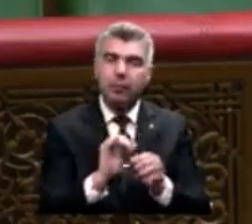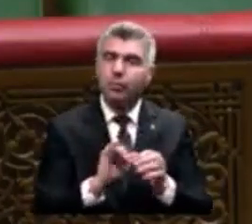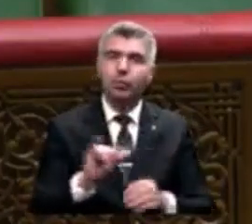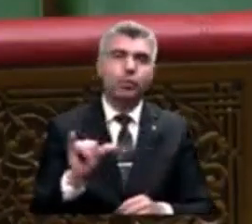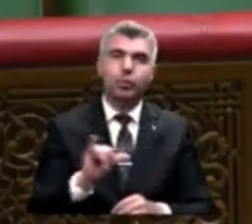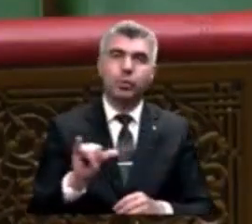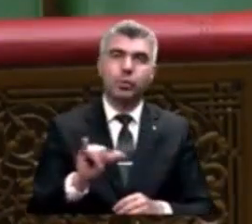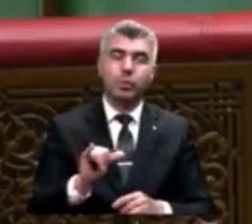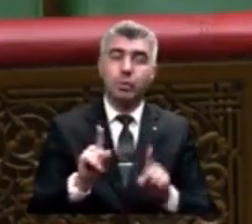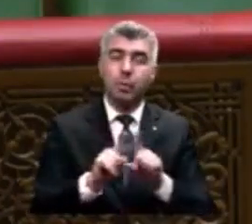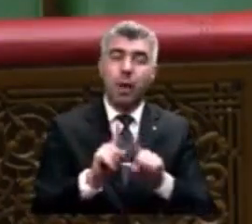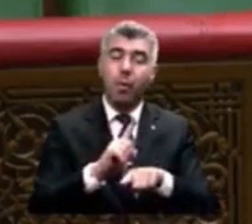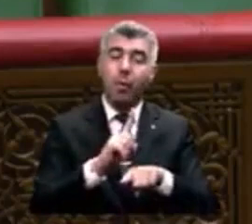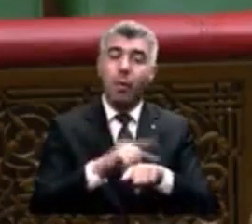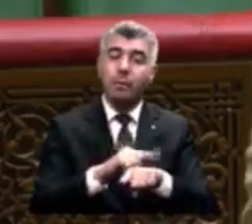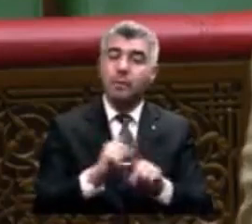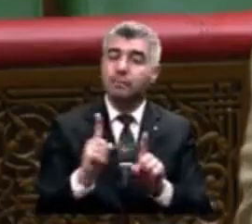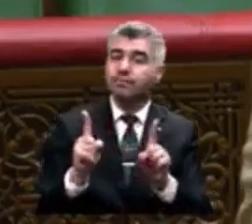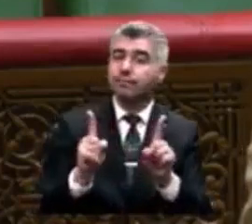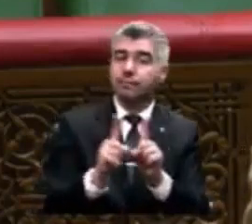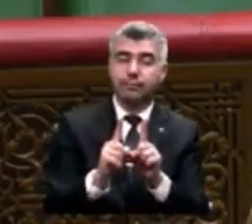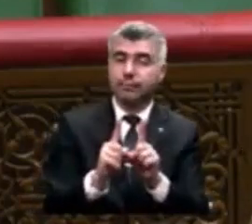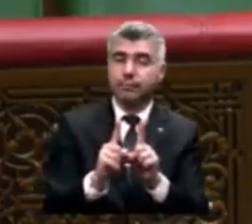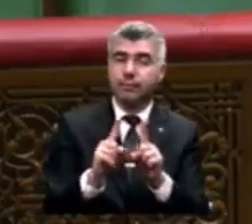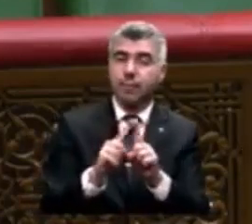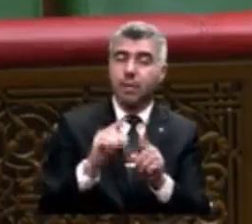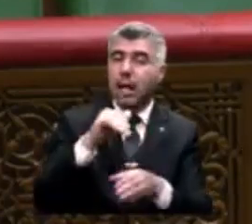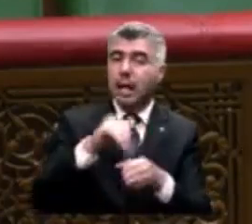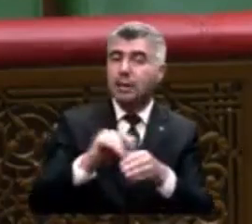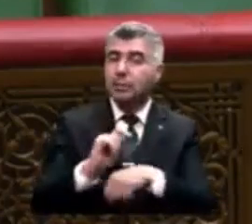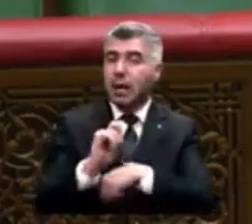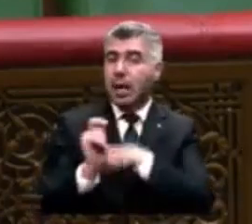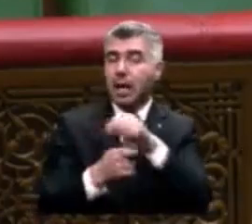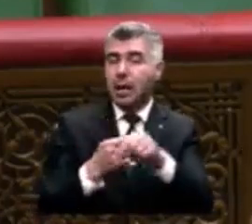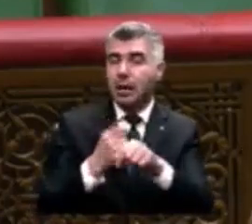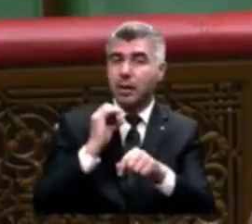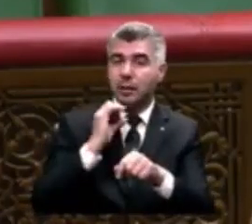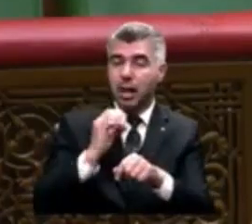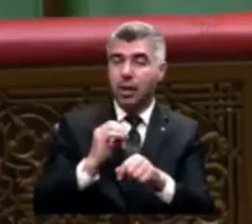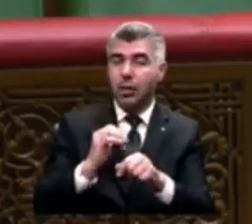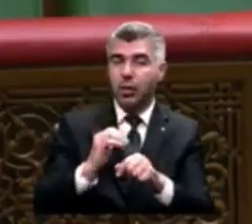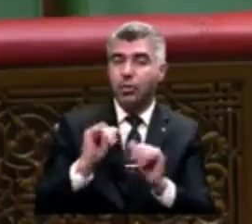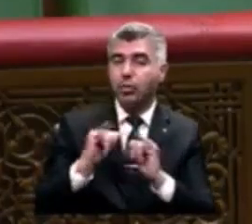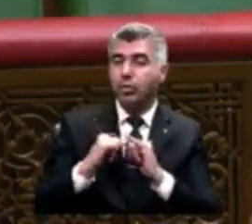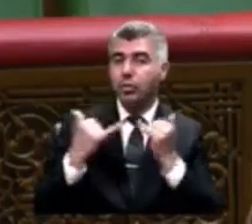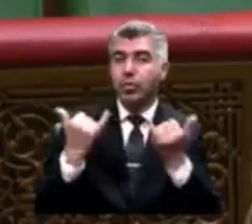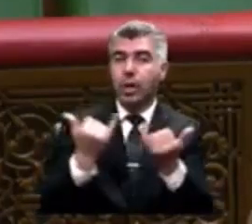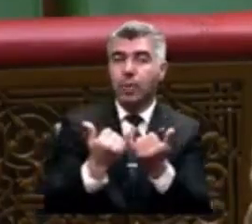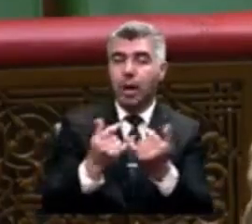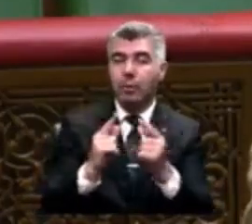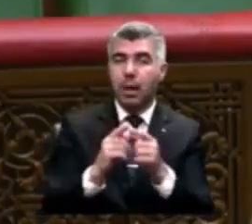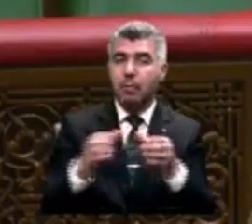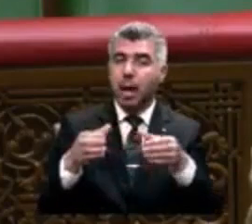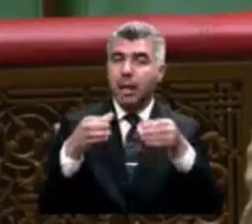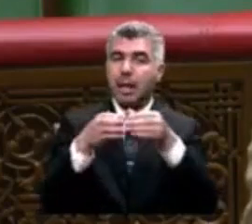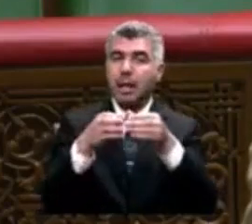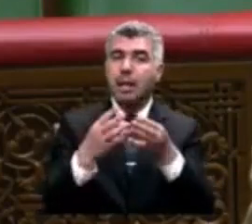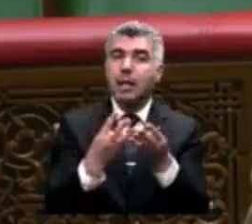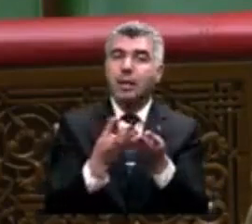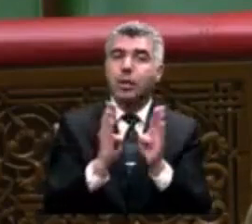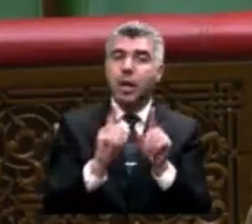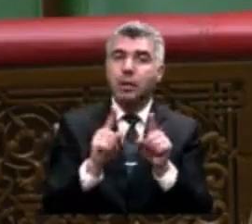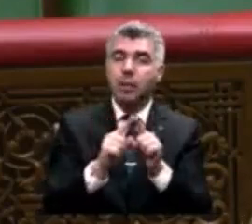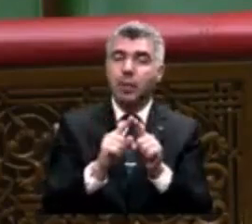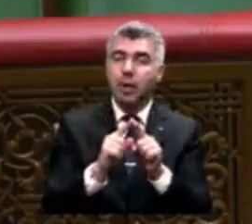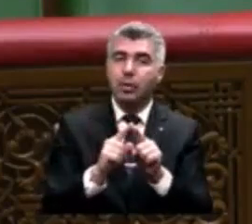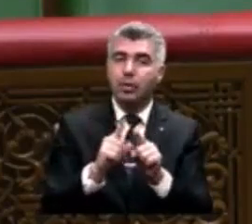المحترم، نظرا لضيق الوقت للاسف حنا في الفريق الحركي طلبنا واحد الاجتماع لجنه التعليم والثقافه، كنتمناو ان الصدر